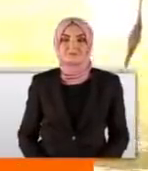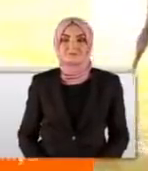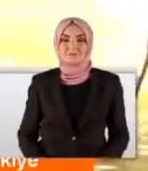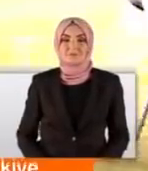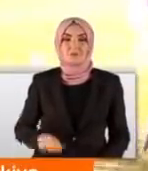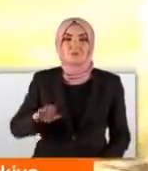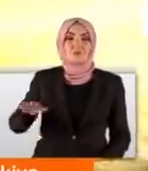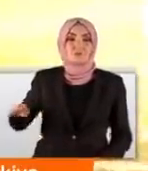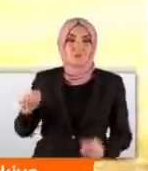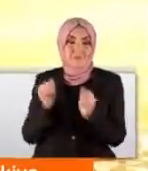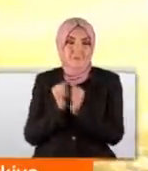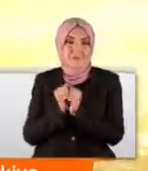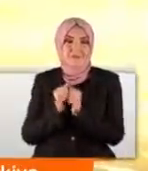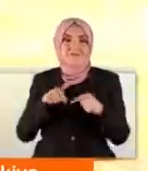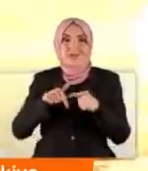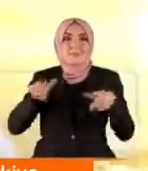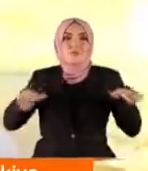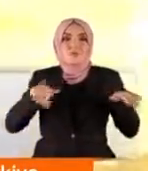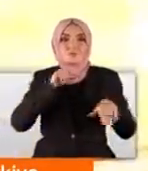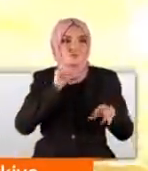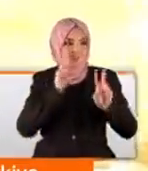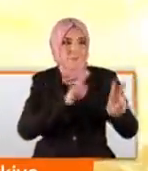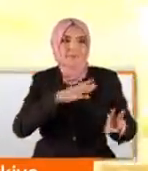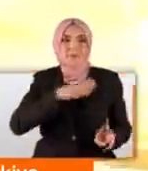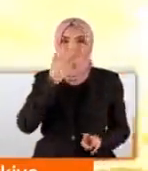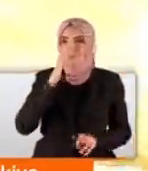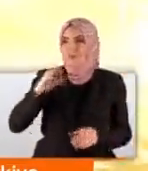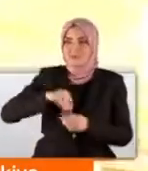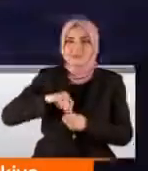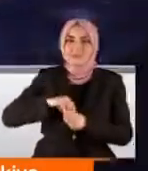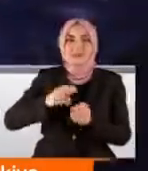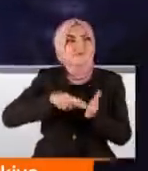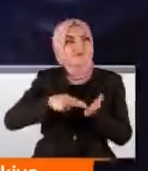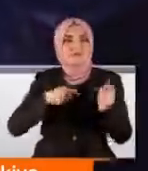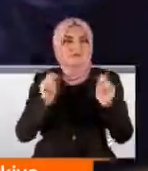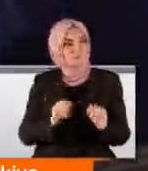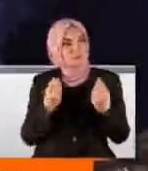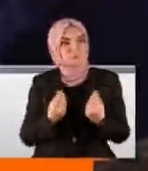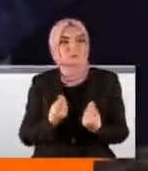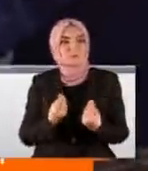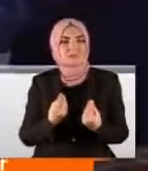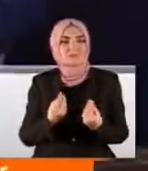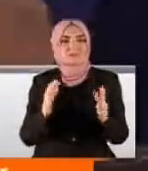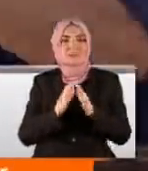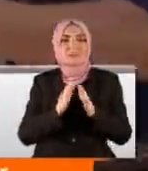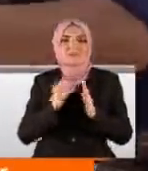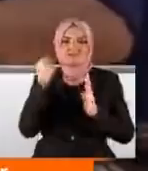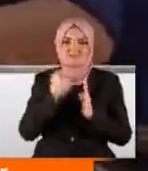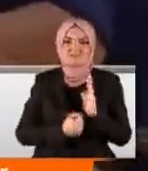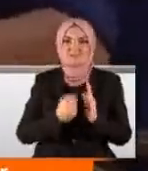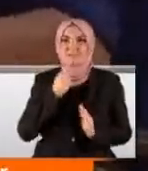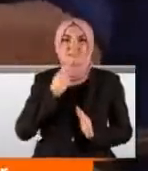Çocuklarla flamingoları görmek istedik. Doğa evi içerisinde kahvaltımızı yaptık. Gün geçiriyoruz. Evde olmak, bir bütün yılı geçirmek